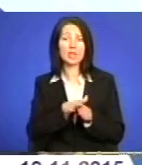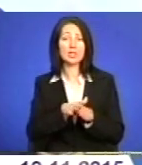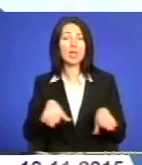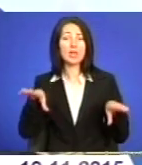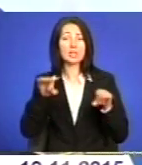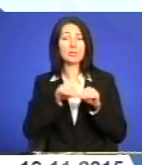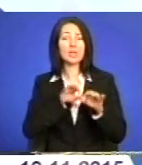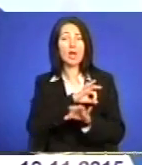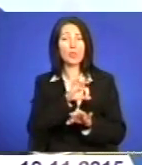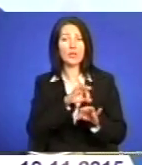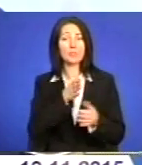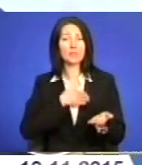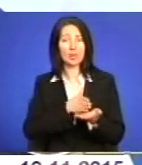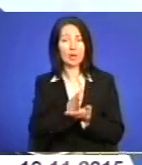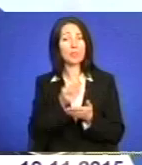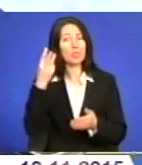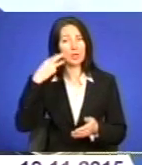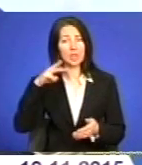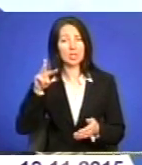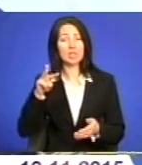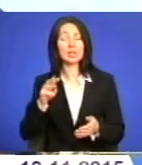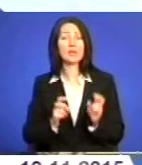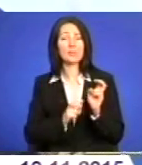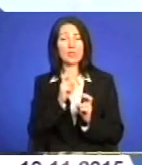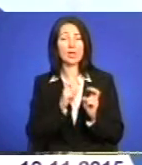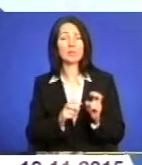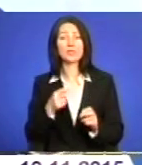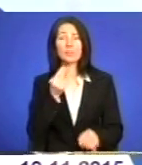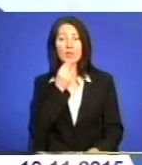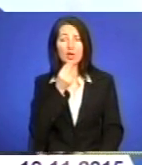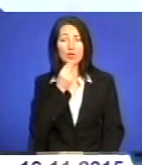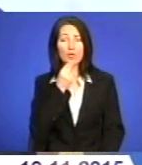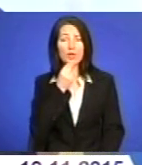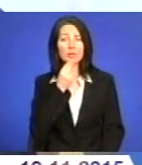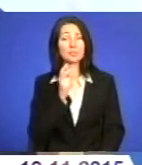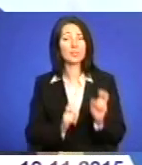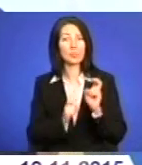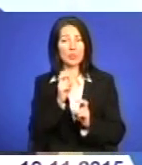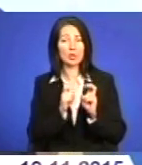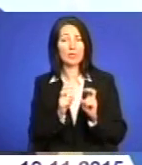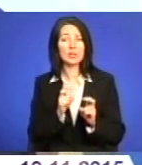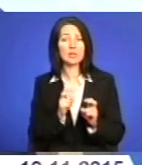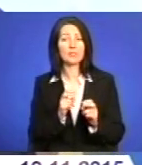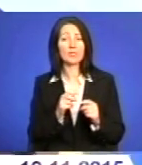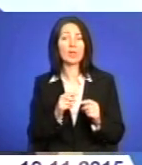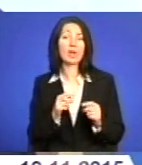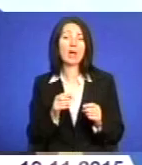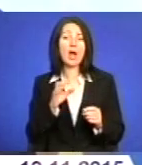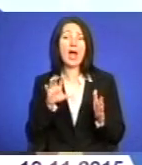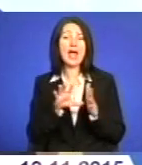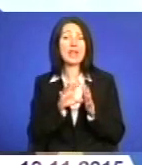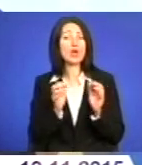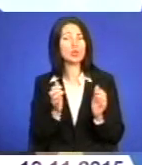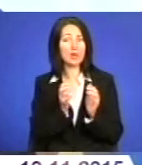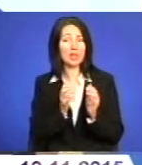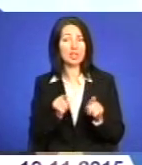спільних проектів, напрямку модернізації підприємств харчової промисловості, сфери енергозбереження та